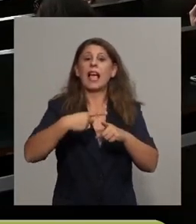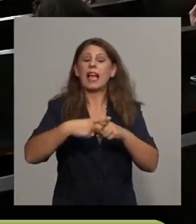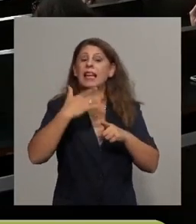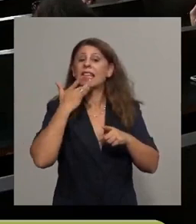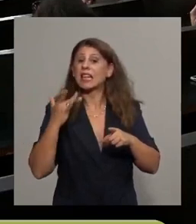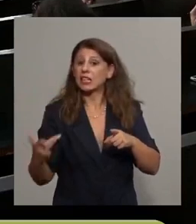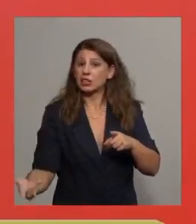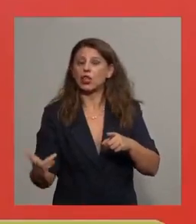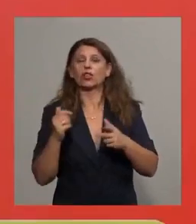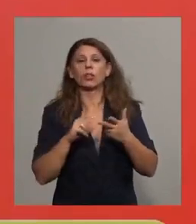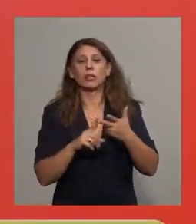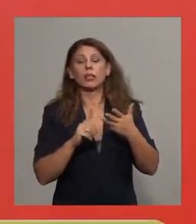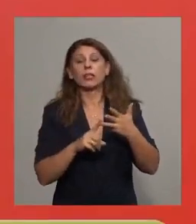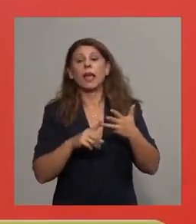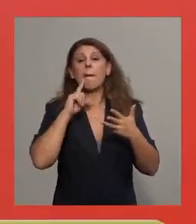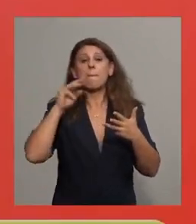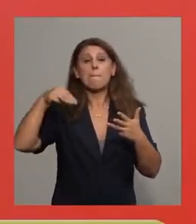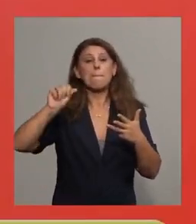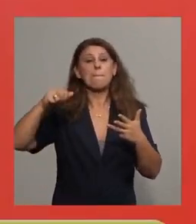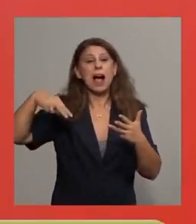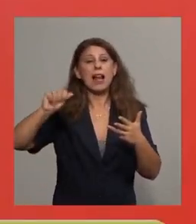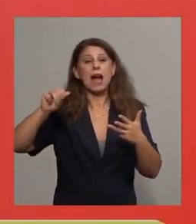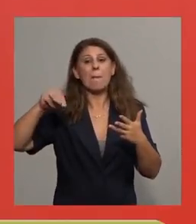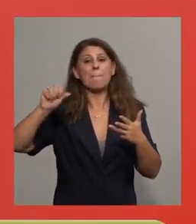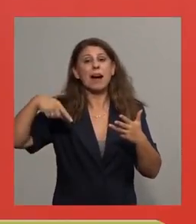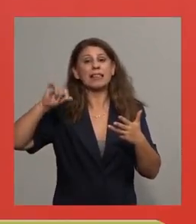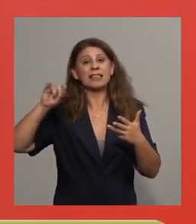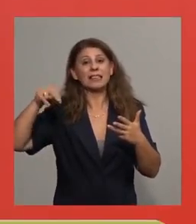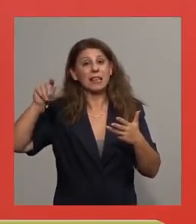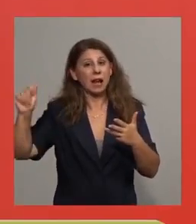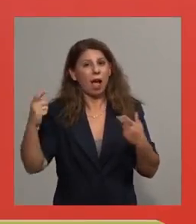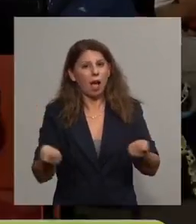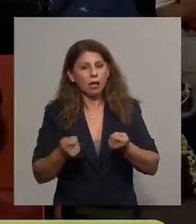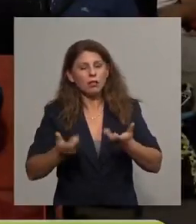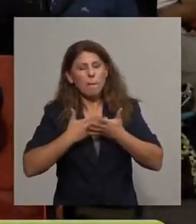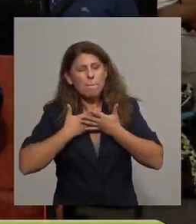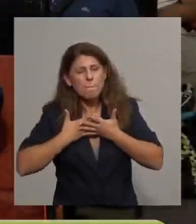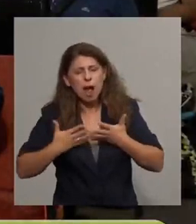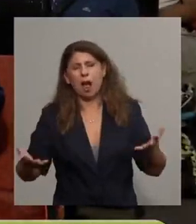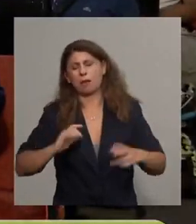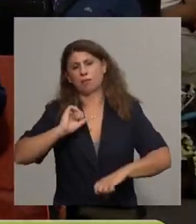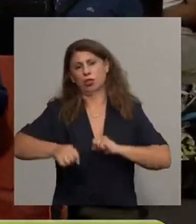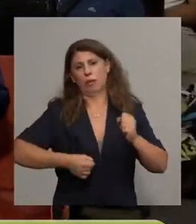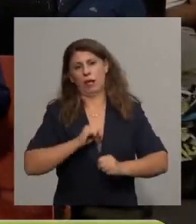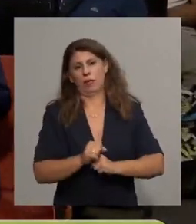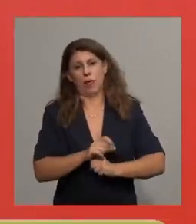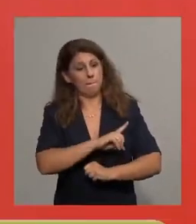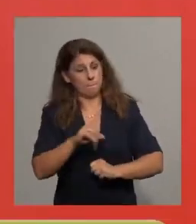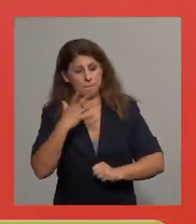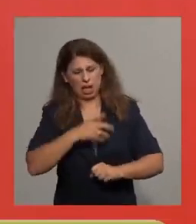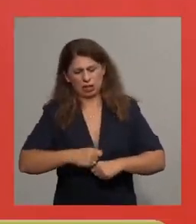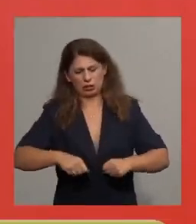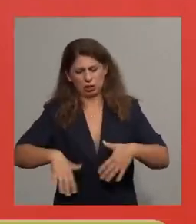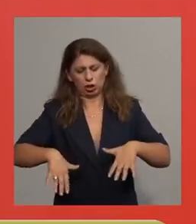Χρυσός και στην Μαλαματίνα, όπου οι εργαζόμενοι δίνουν μια μεγάλη μάχη ενάντια στην